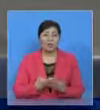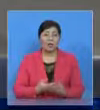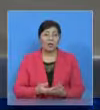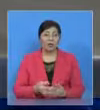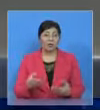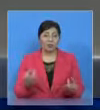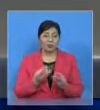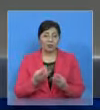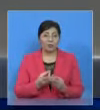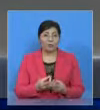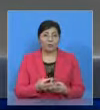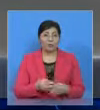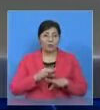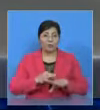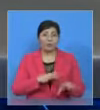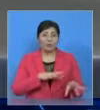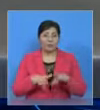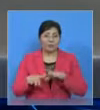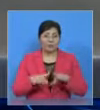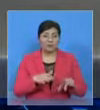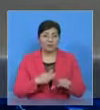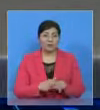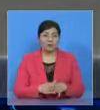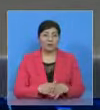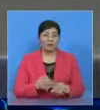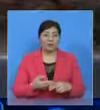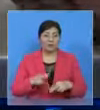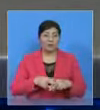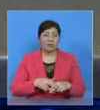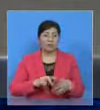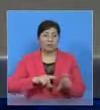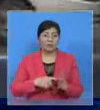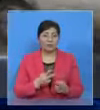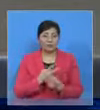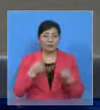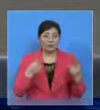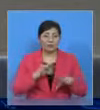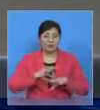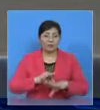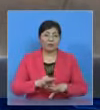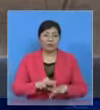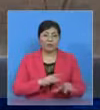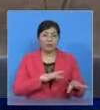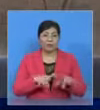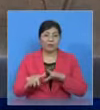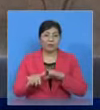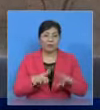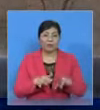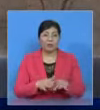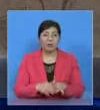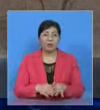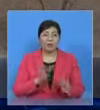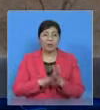важно пресекать и проводить профилактику дорожно-транспортных происшествий. Именно эти цели преследовала организация оперативно-профилактического